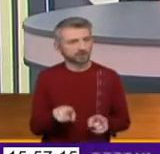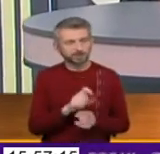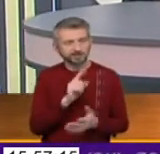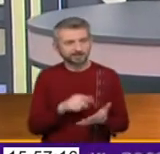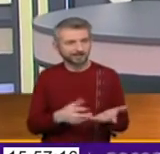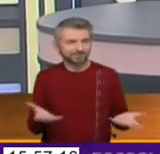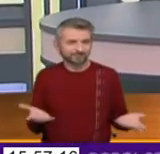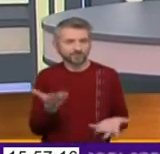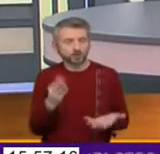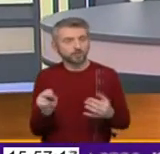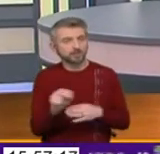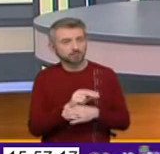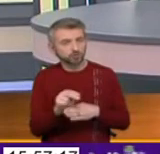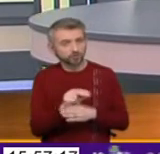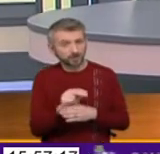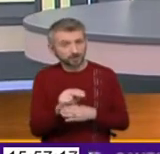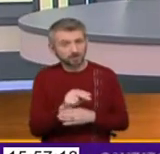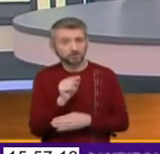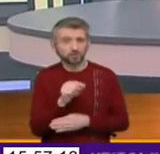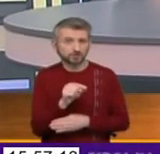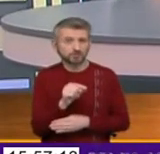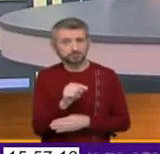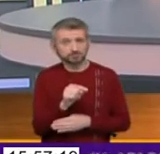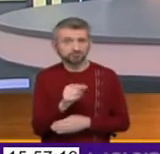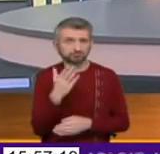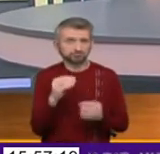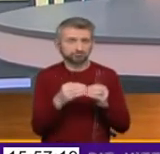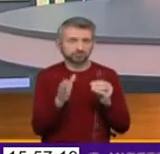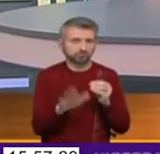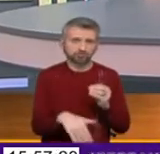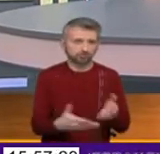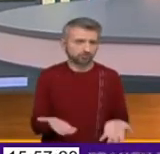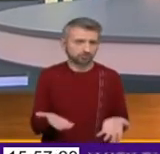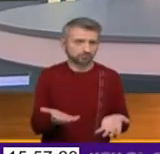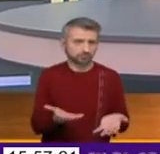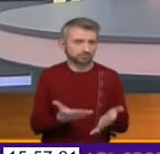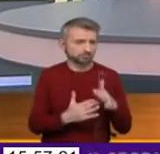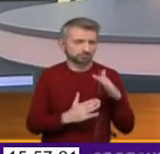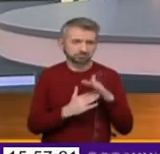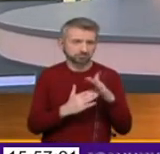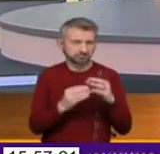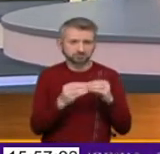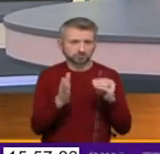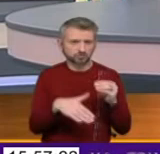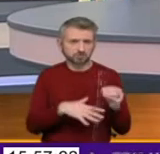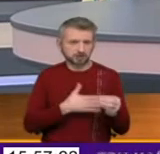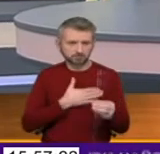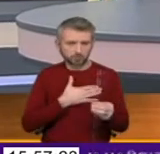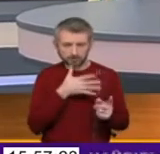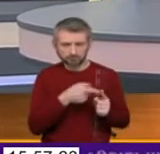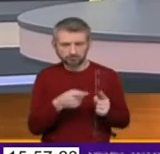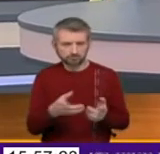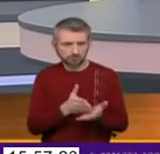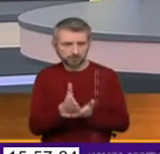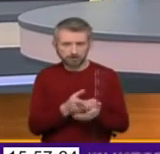Якщо відремонтувати, то тут, може, 10 десь найбільше було на моїй практиці, по моєму